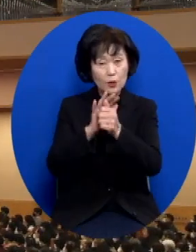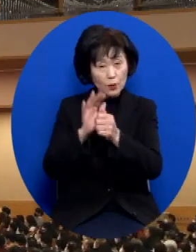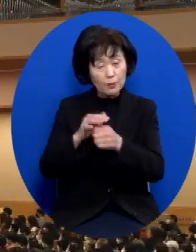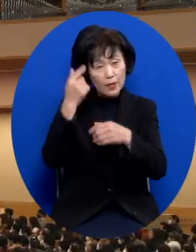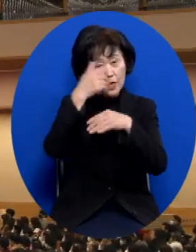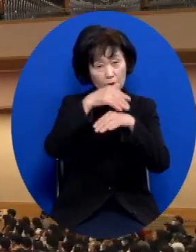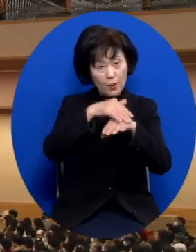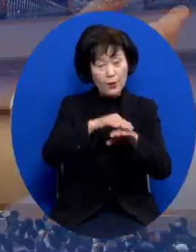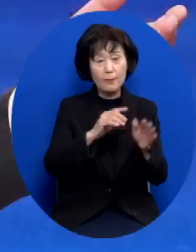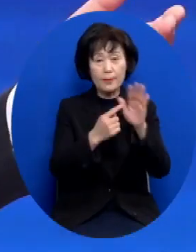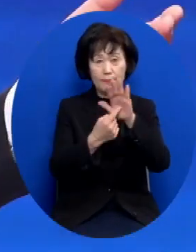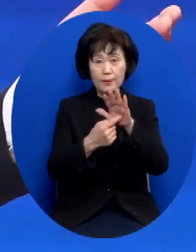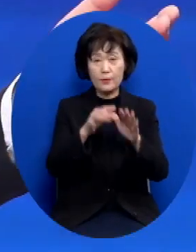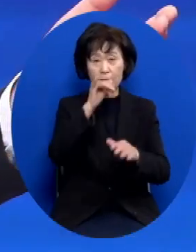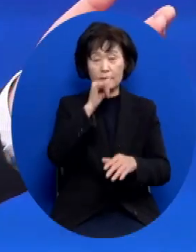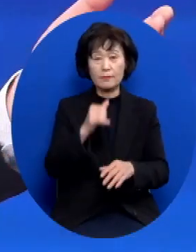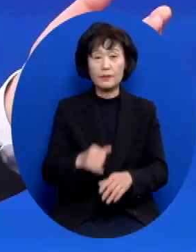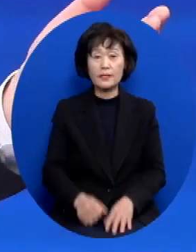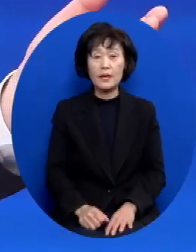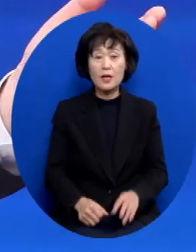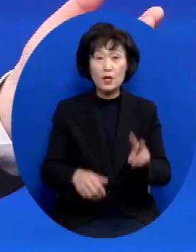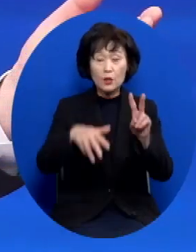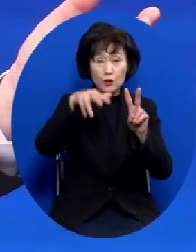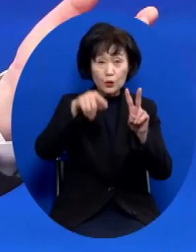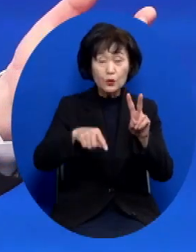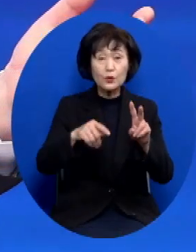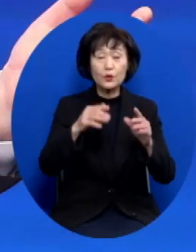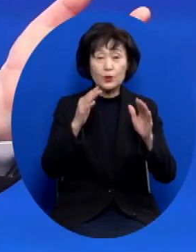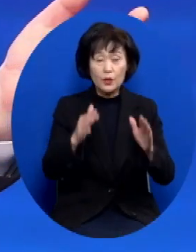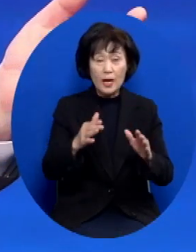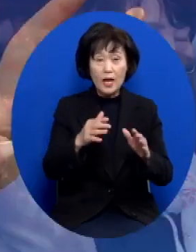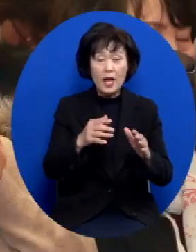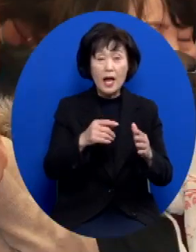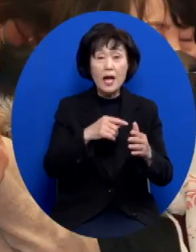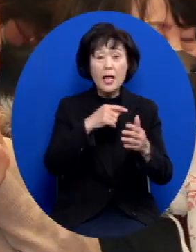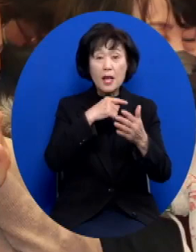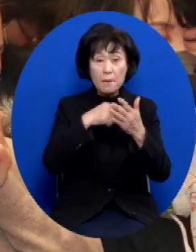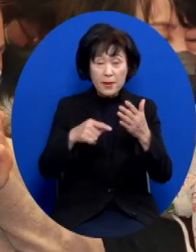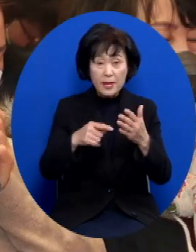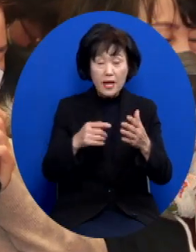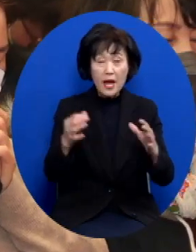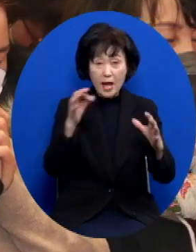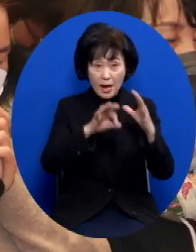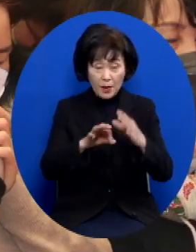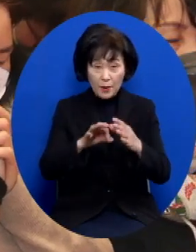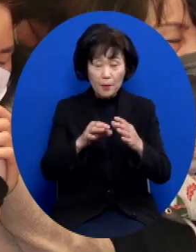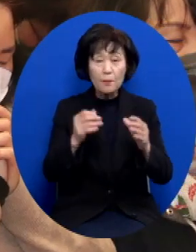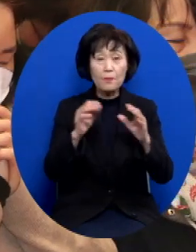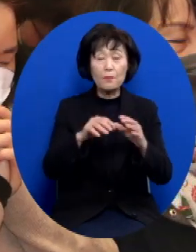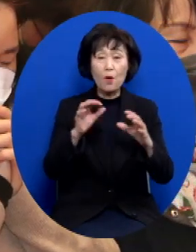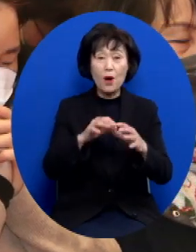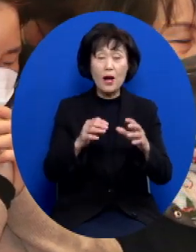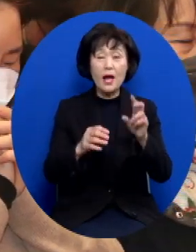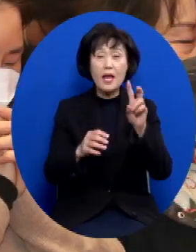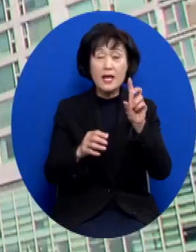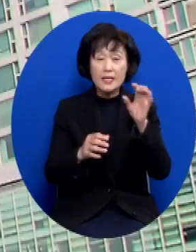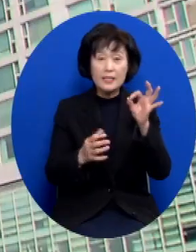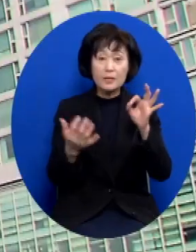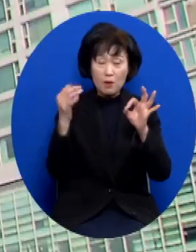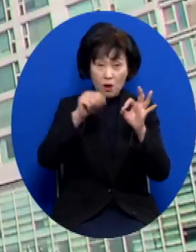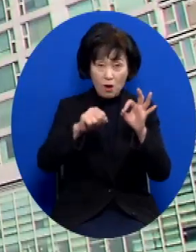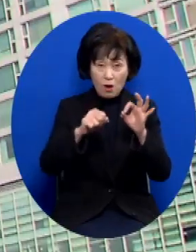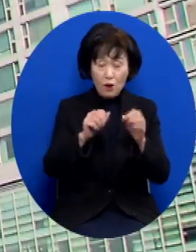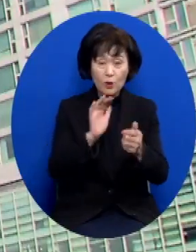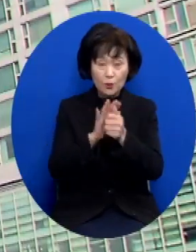세웠습니다. 두 주 동안 재난지원 헌금을 모금해 우리 돈 10억 원을 튀르키예에 전달할 것이라 밝혔습니다.